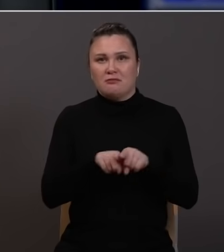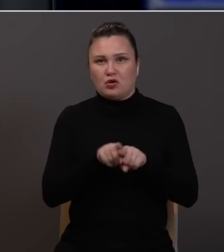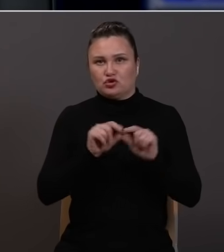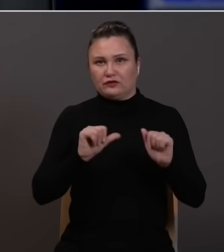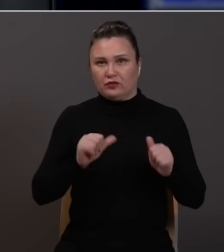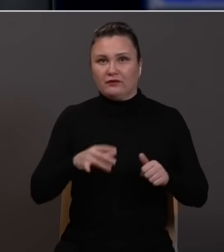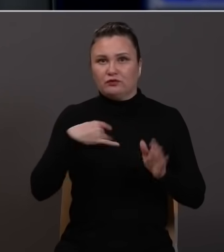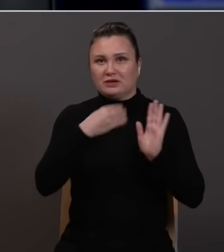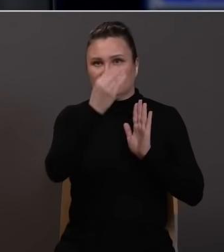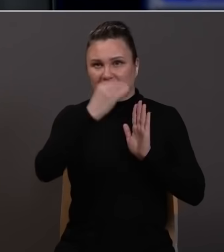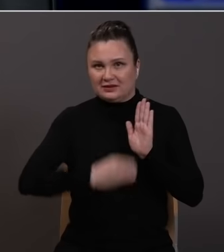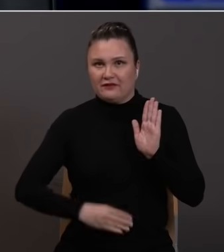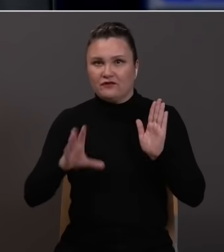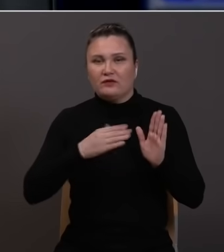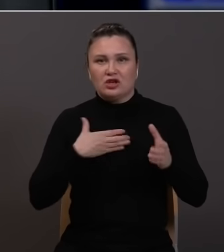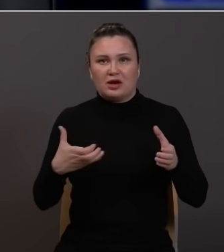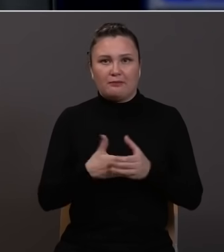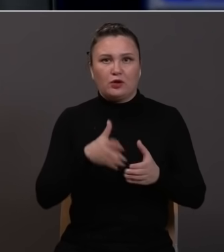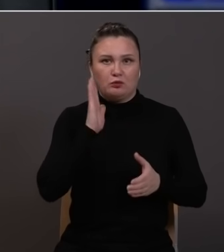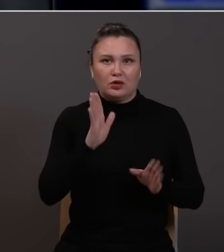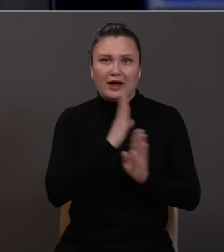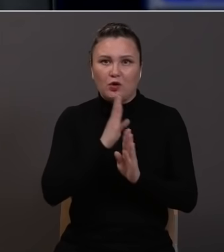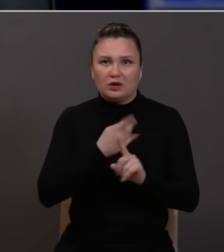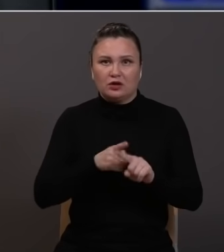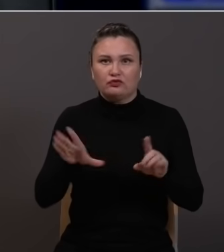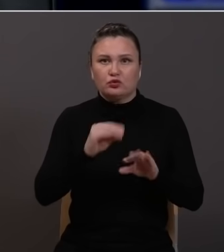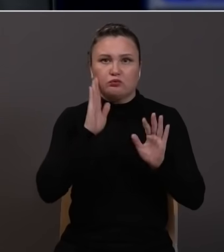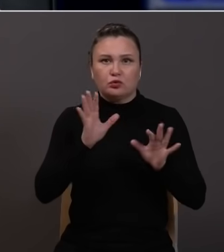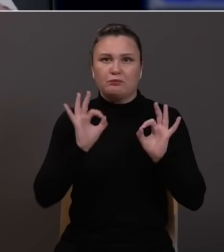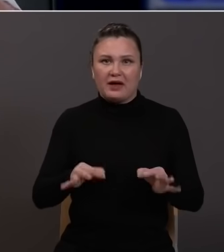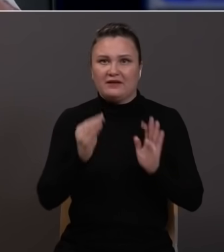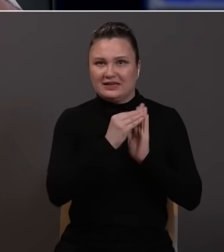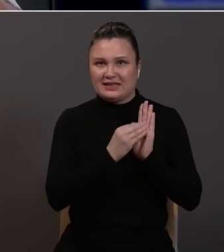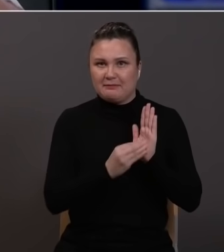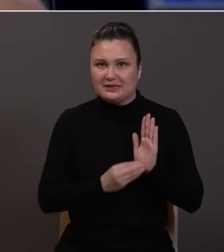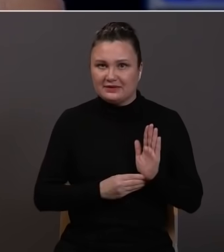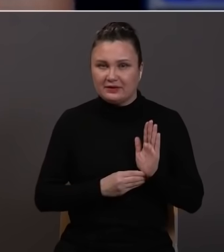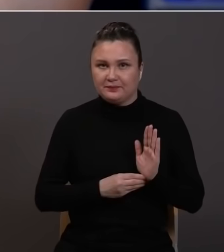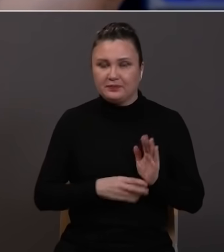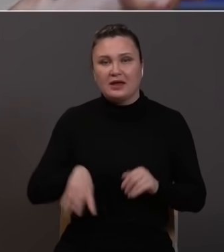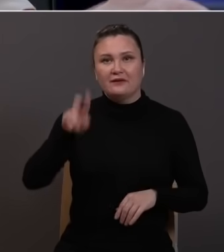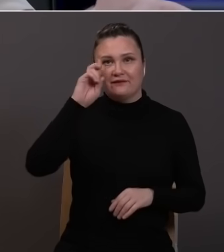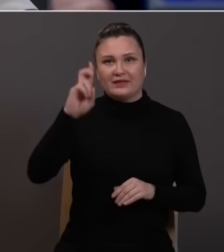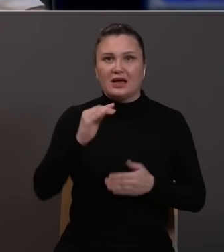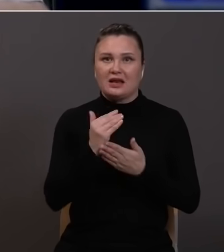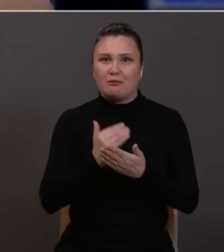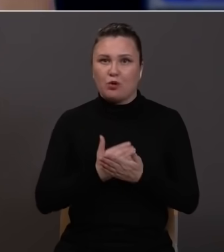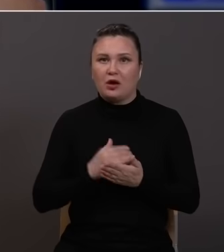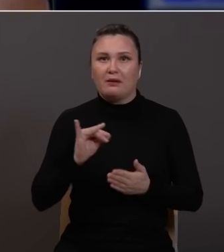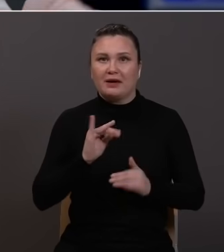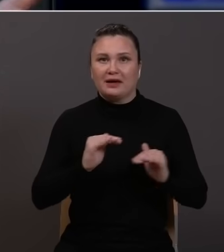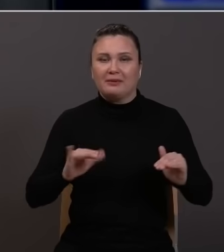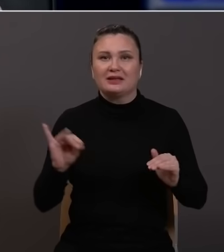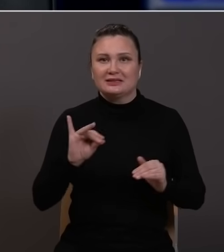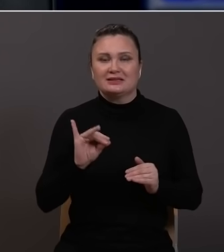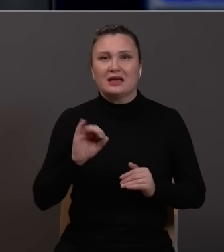мы составим, с нами в команде, безусловно, поедут экологи, которые все будут это правильно описывать. Федеральная программа и ребята из